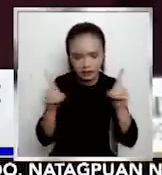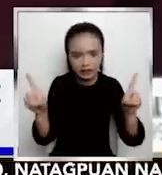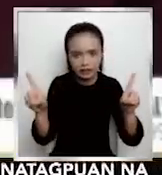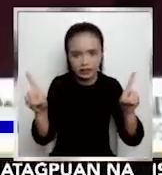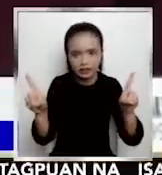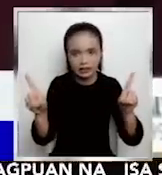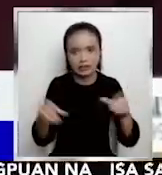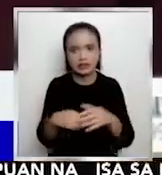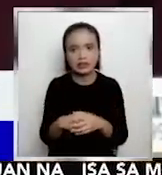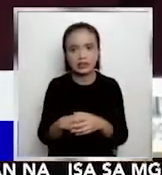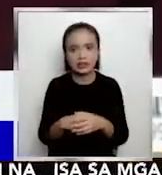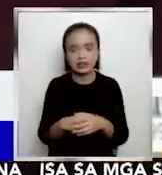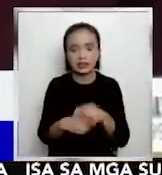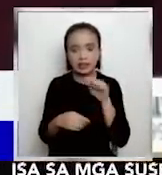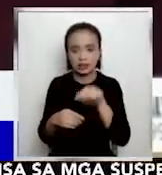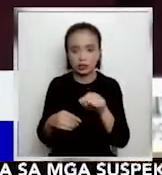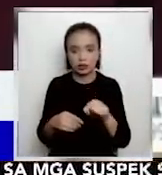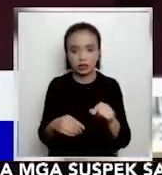is wonderful.